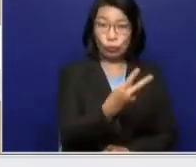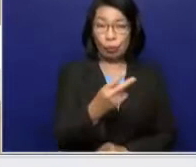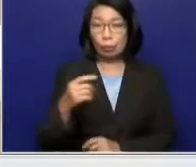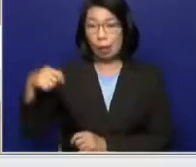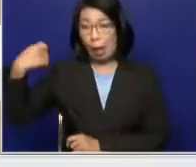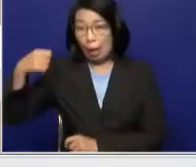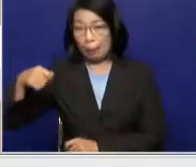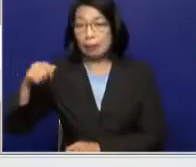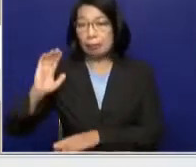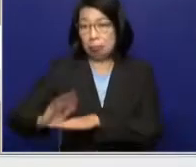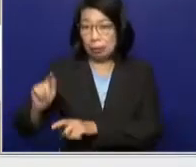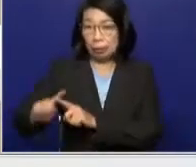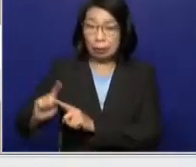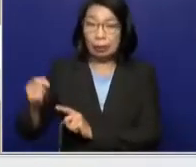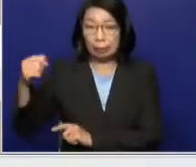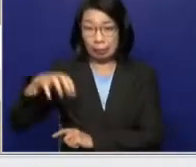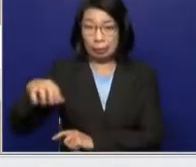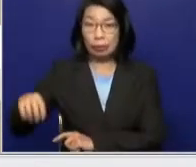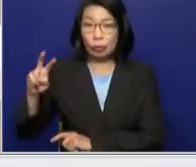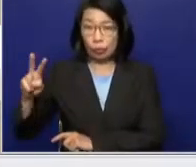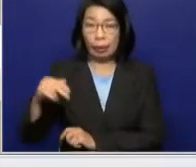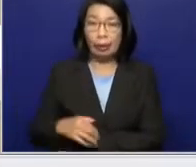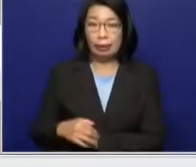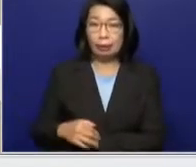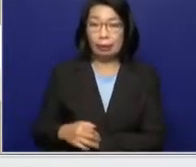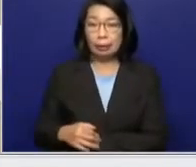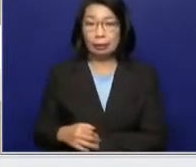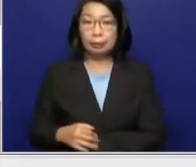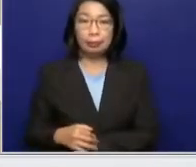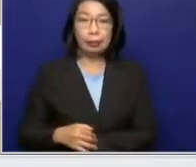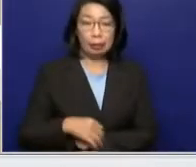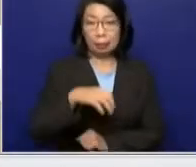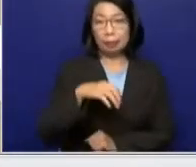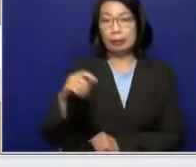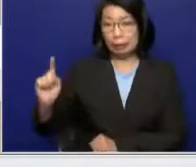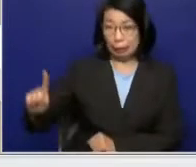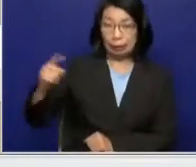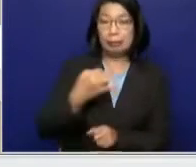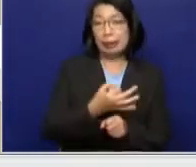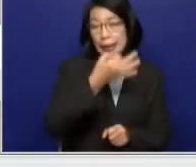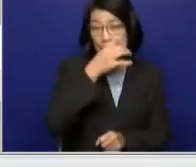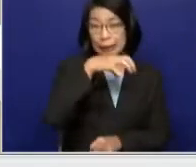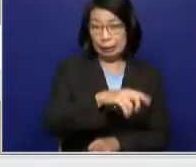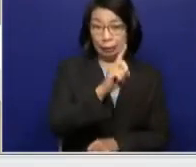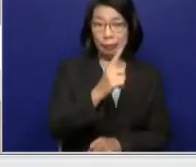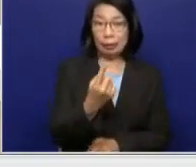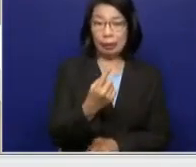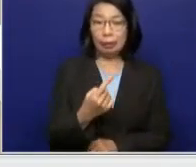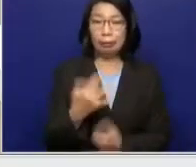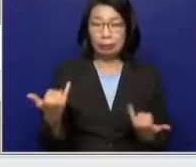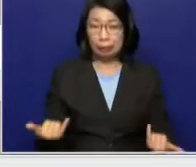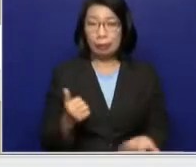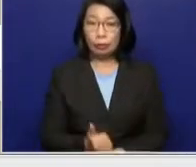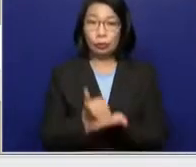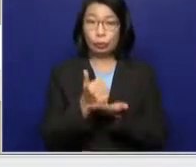งประธานโทษมีวิทยาลัยเทคนิค3แห่งวิทยาลัยสารพัดช่าง1แห่งวิทยาลัยการอาชีพ1แห่งไม่สามารถดูดซับ